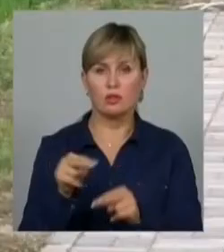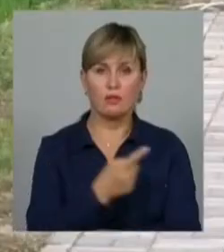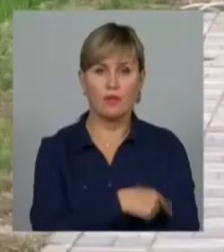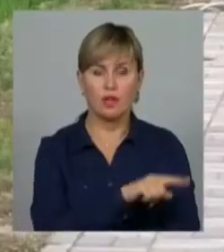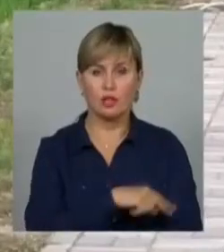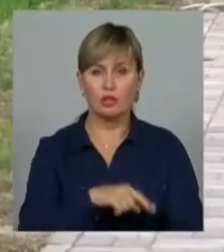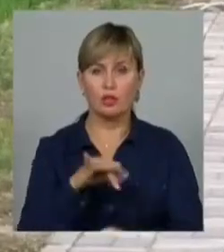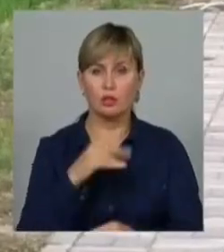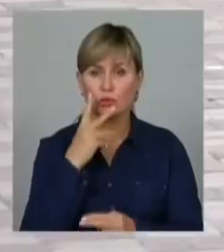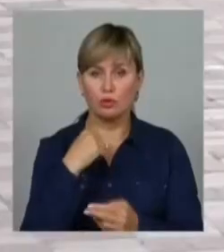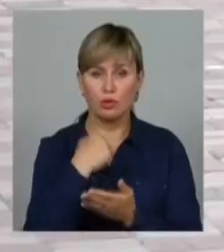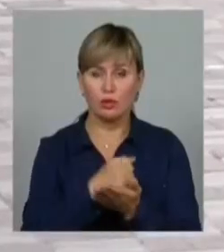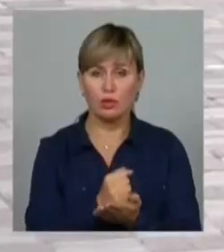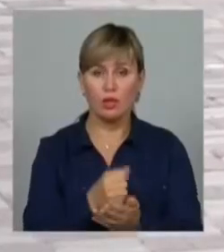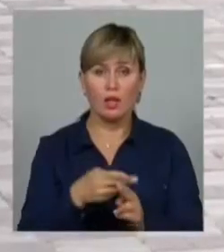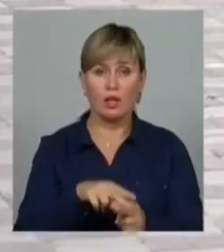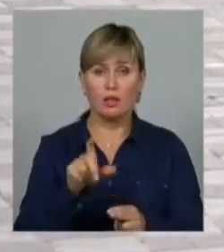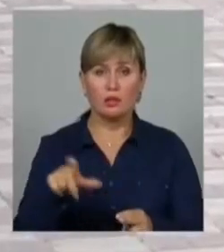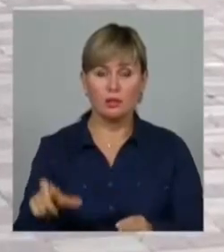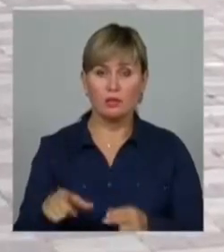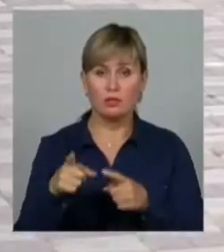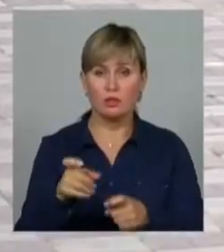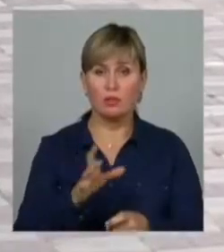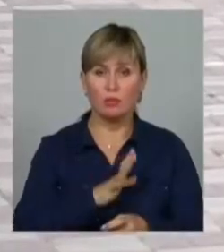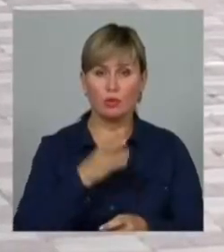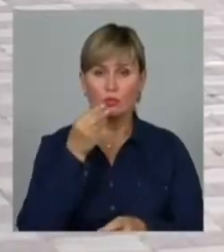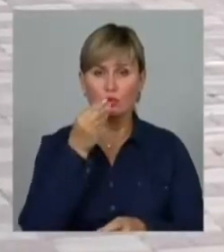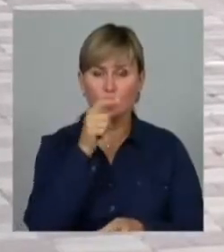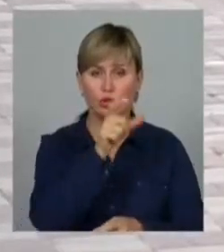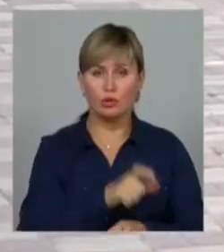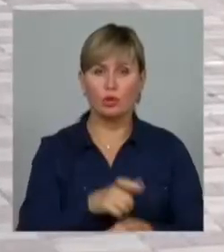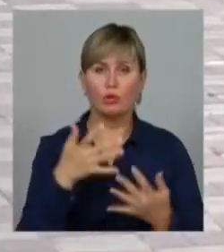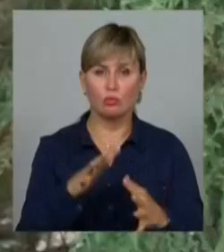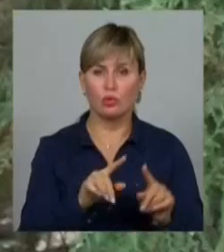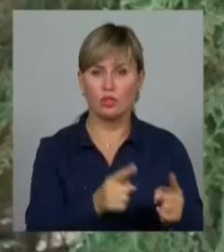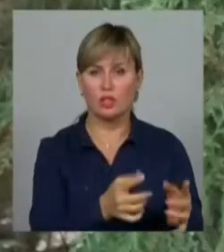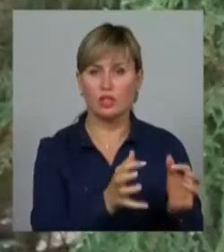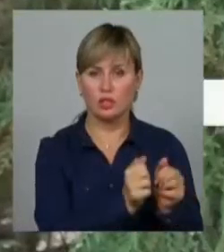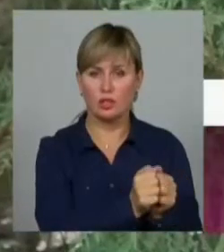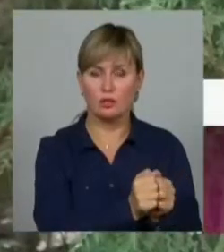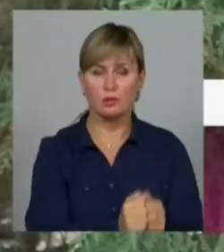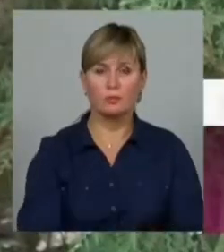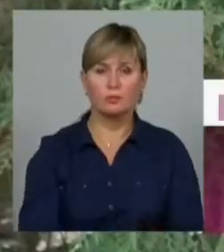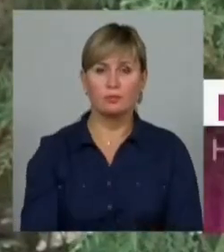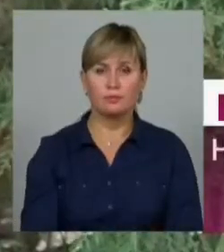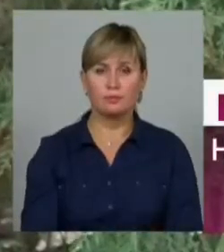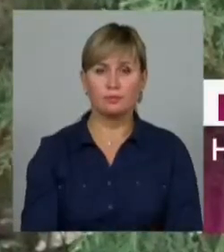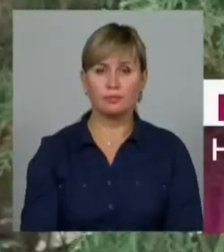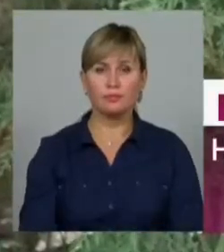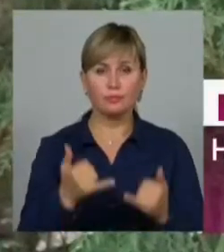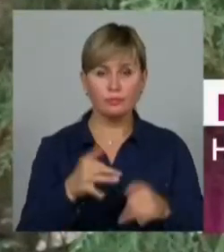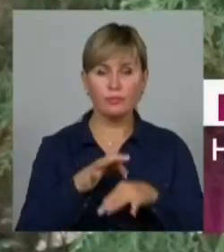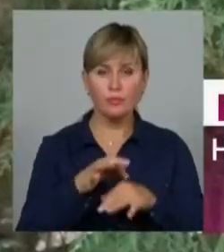врачей. Установлено, что в несовершеннолетних из дробовика выстрелил мужчина. Он уже задержан. По данному факту